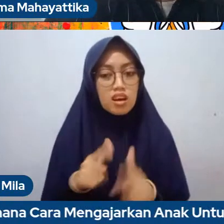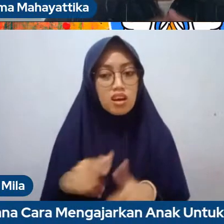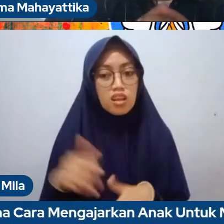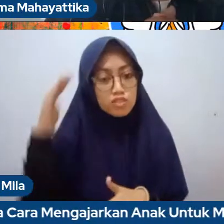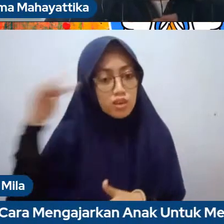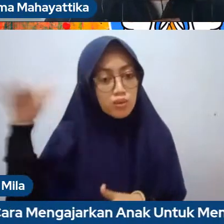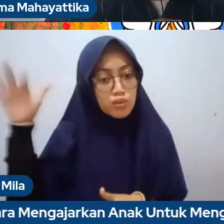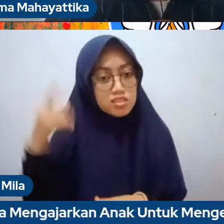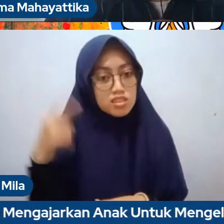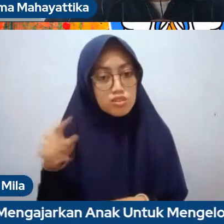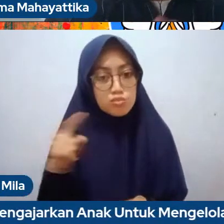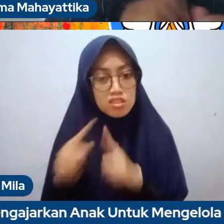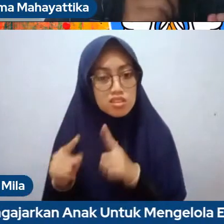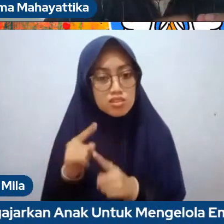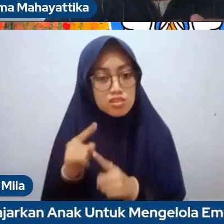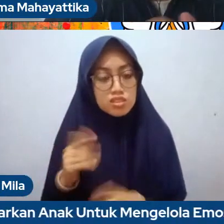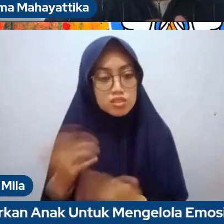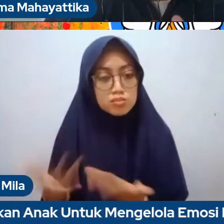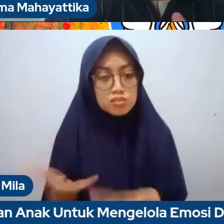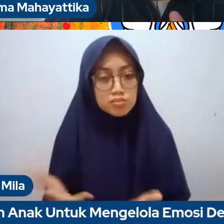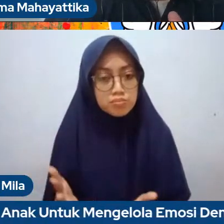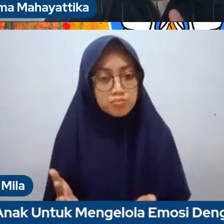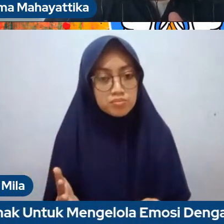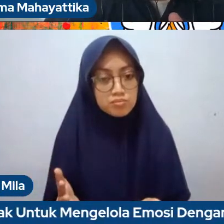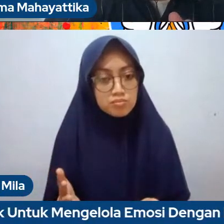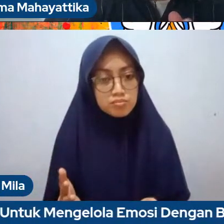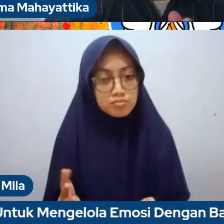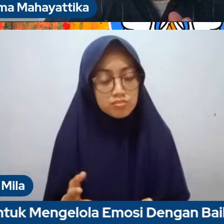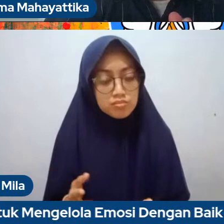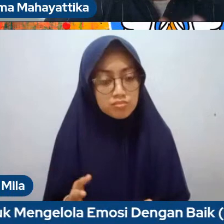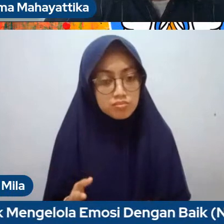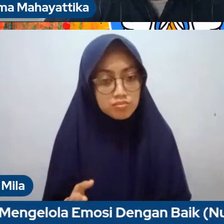segala macam, butuh observasi. Makanya sebenarnya